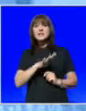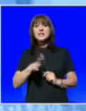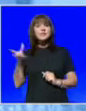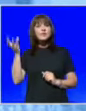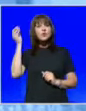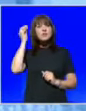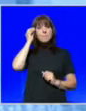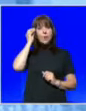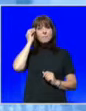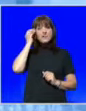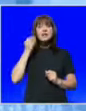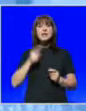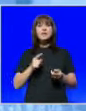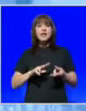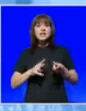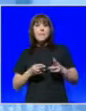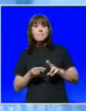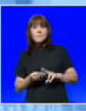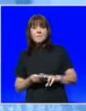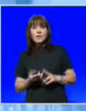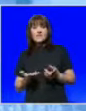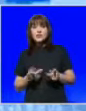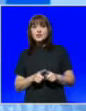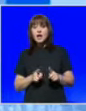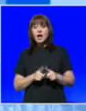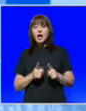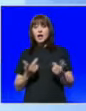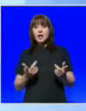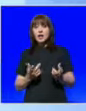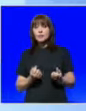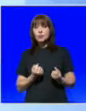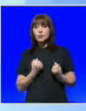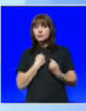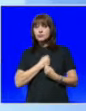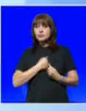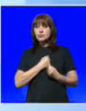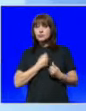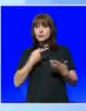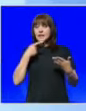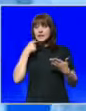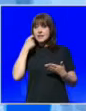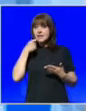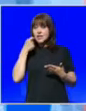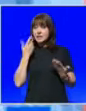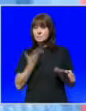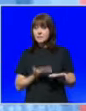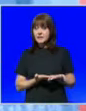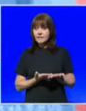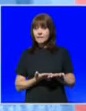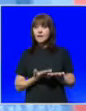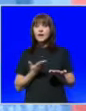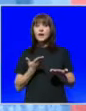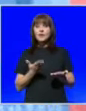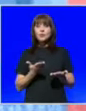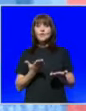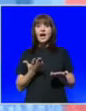превръща в един жесток приемен изпит за следващата образователна степен. Нещо, което води до